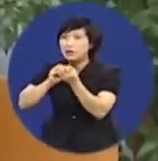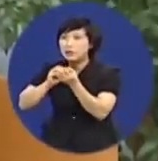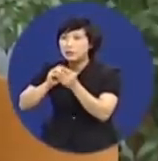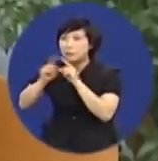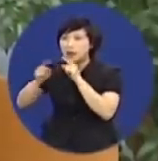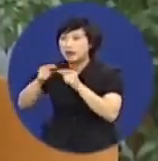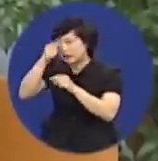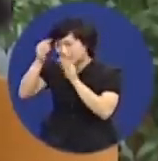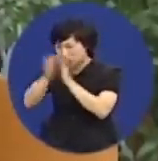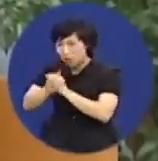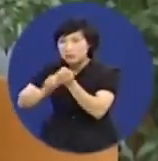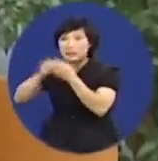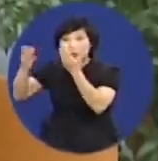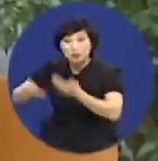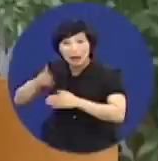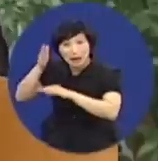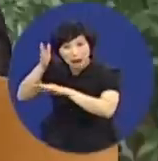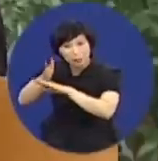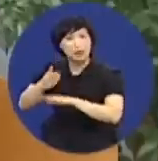くださることを知っております。